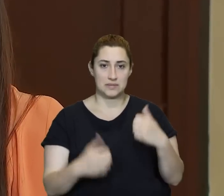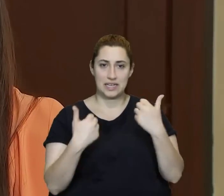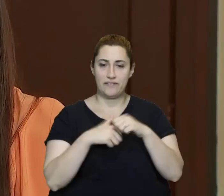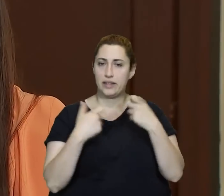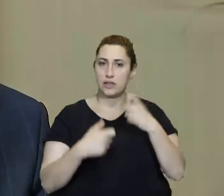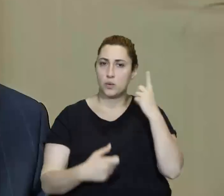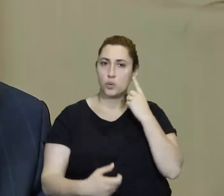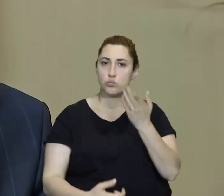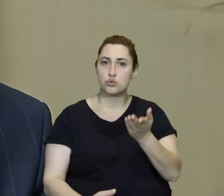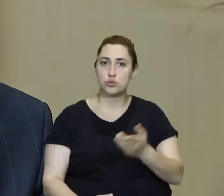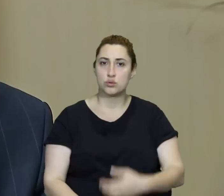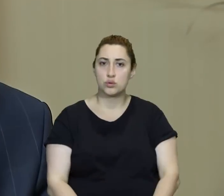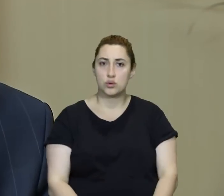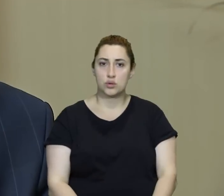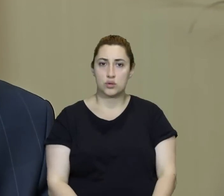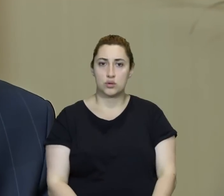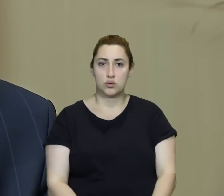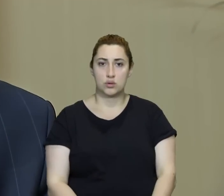Evlendiğini nereden duymuş?